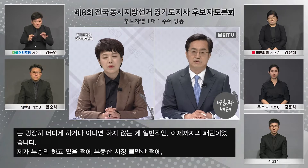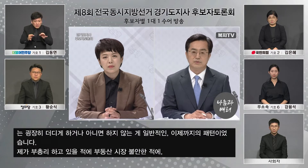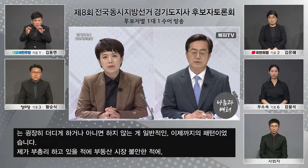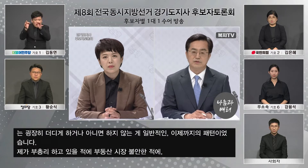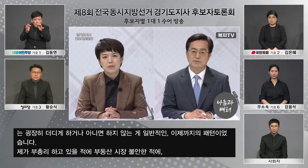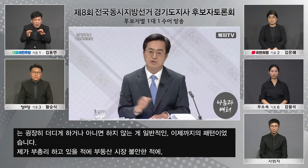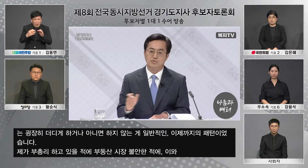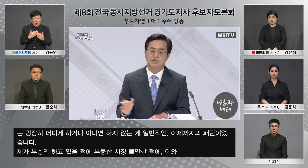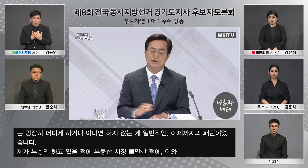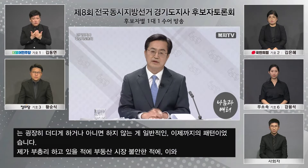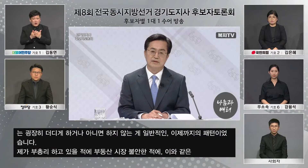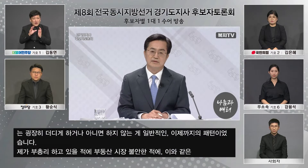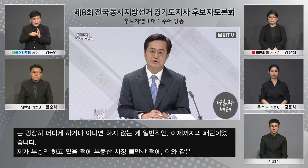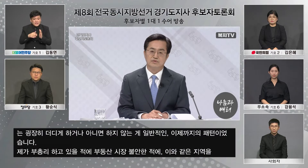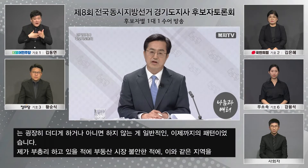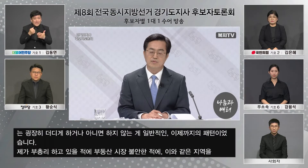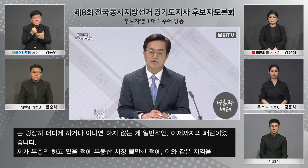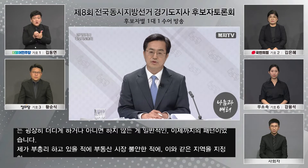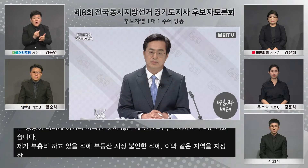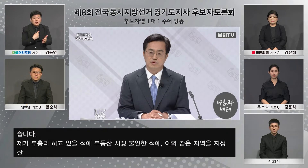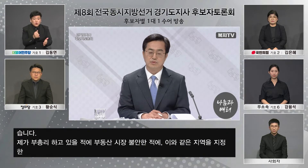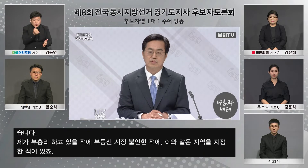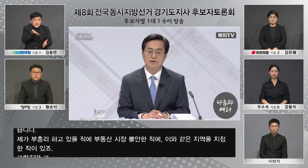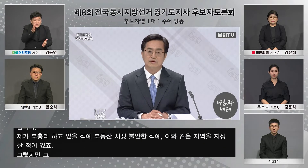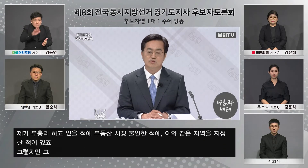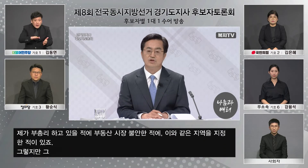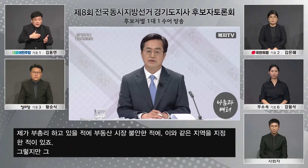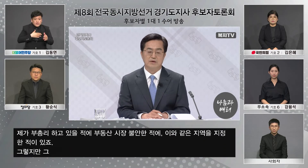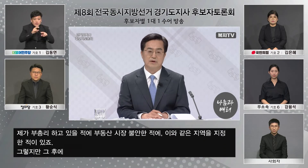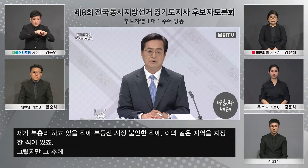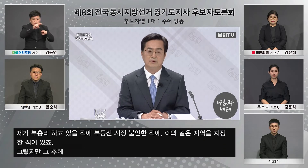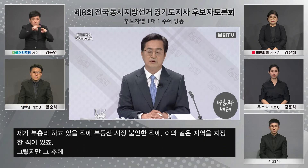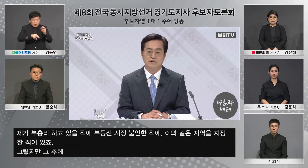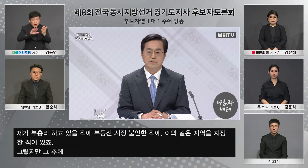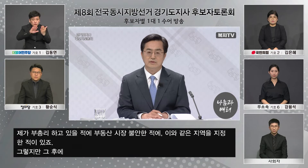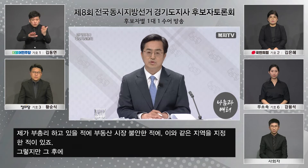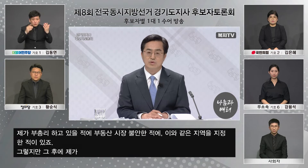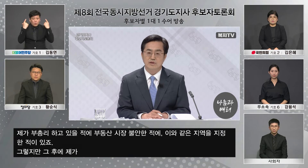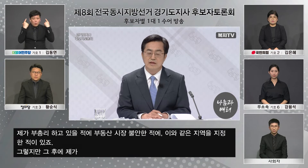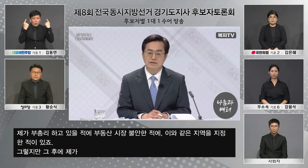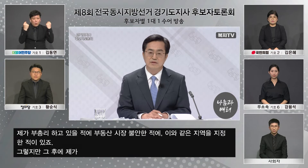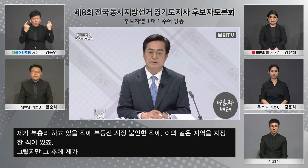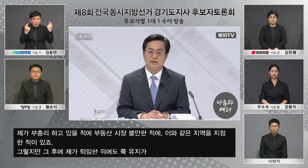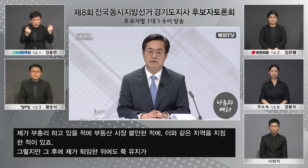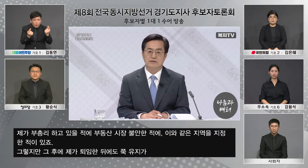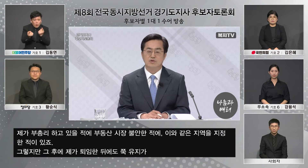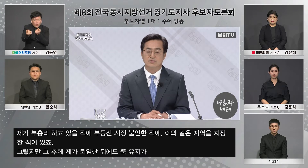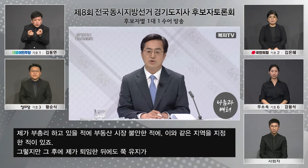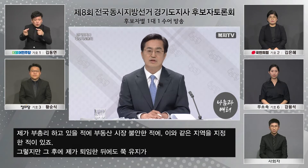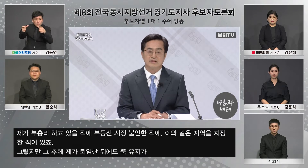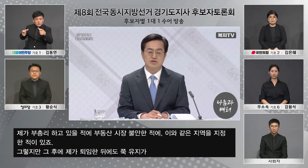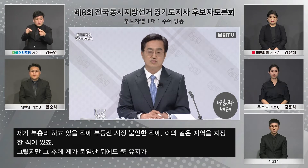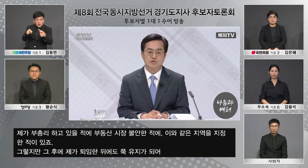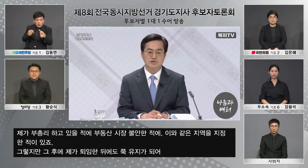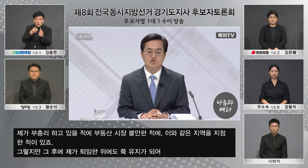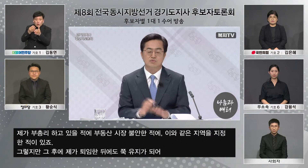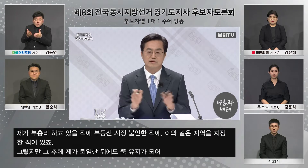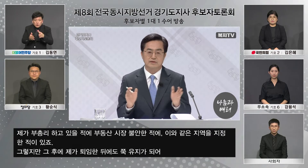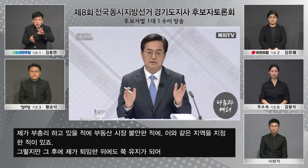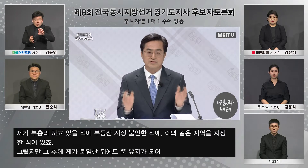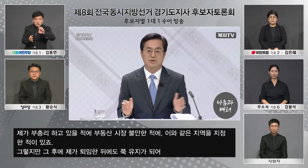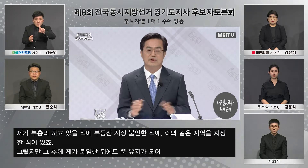적이 있죠. 그렇지만 그 후에 제가 퇴임한 뒤에도 쭉 유지가 되어 왔고 조정 대상 지역이 경기도 31개 시군